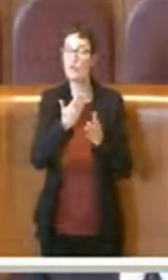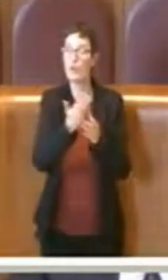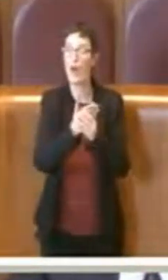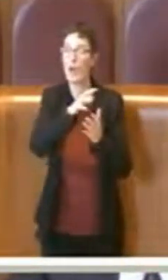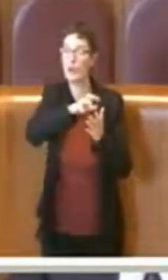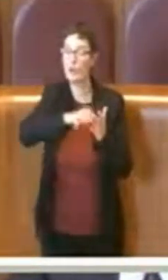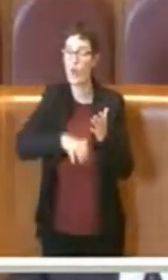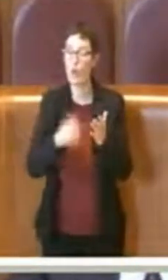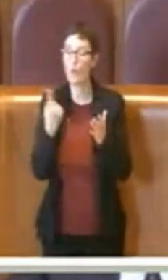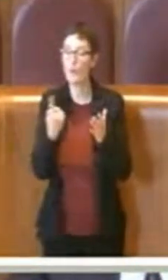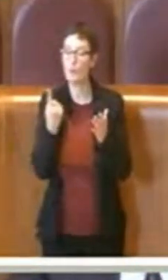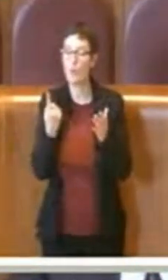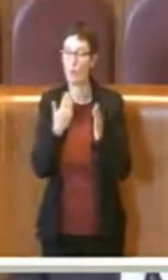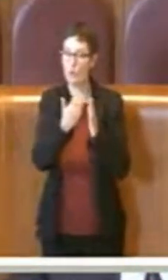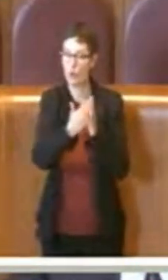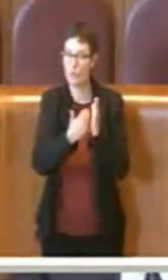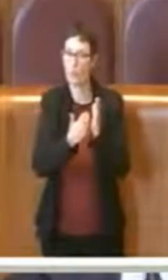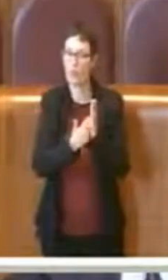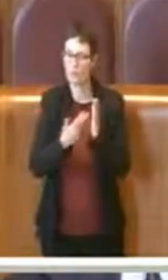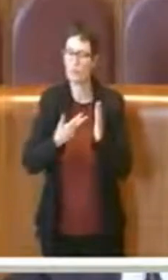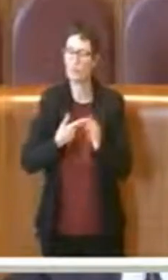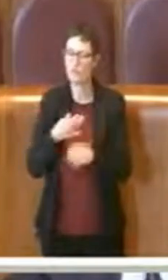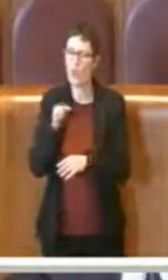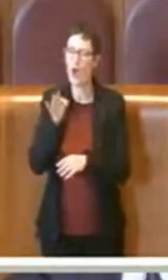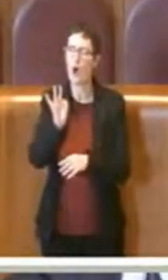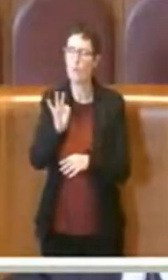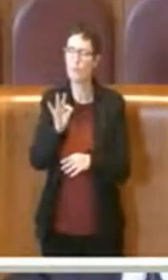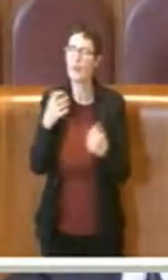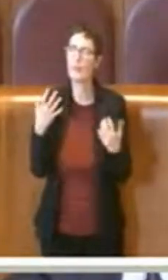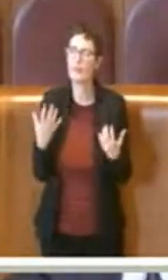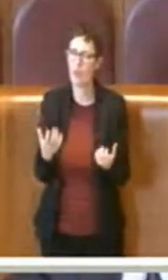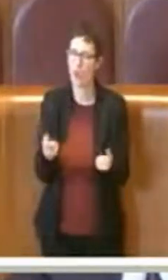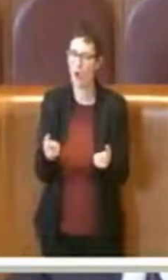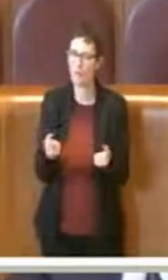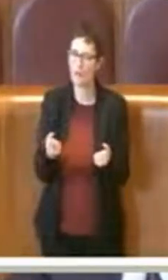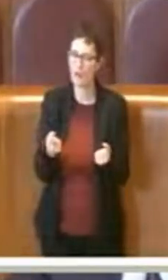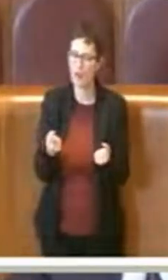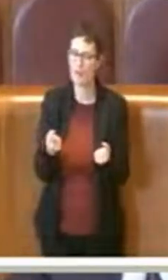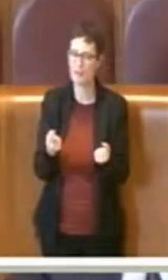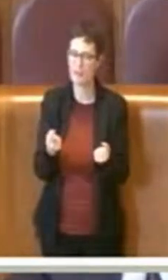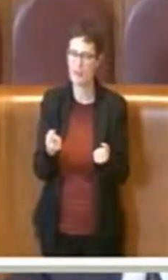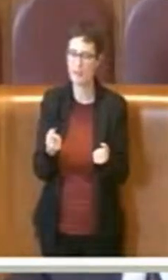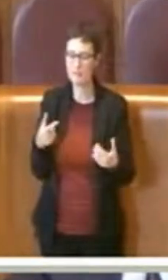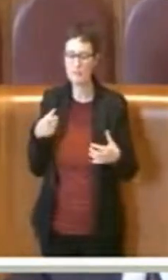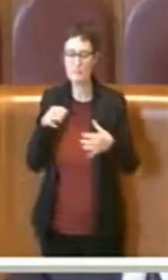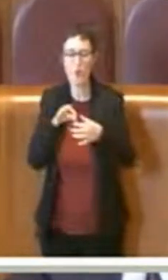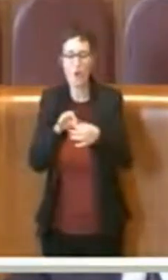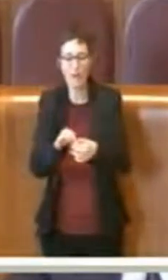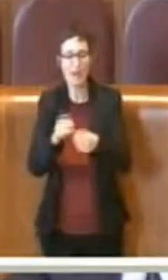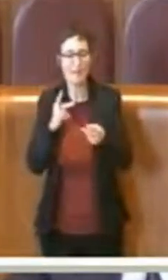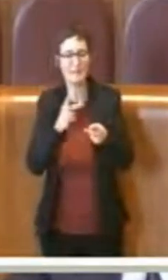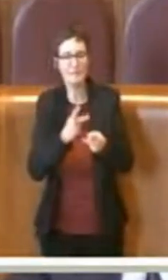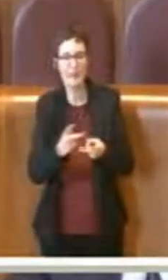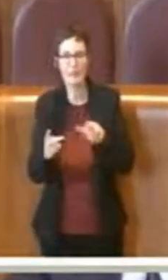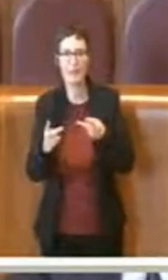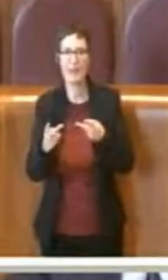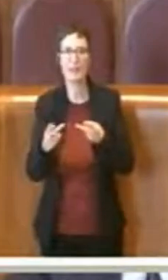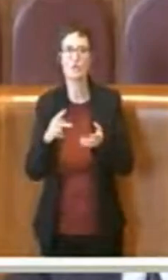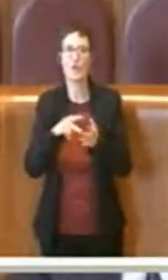aveva inserito alcuni obiettivi operativi volti alla sperimentazione di nuove tecnologie, tra cui appunto